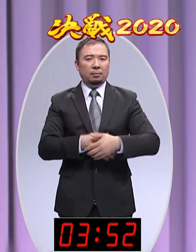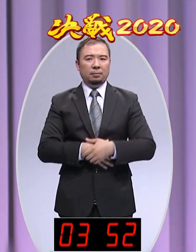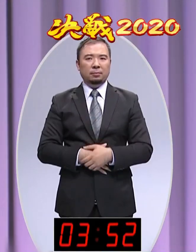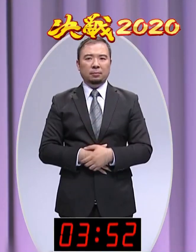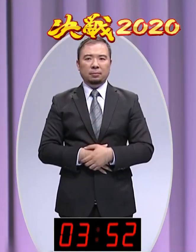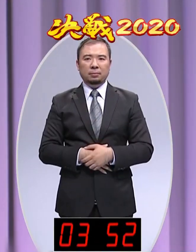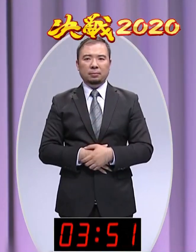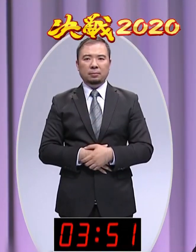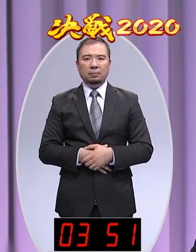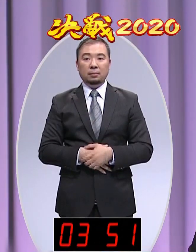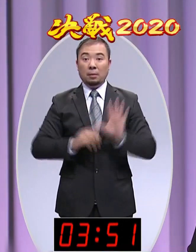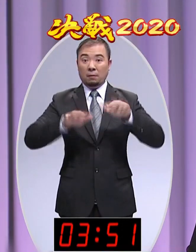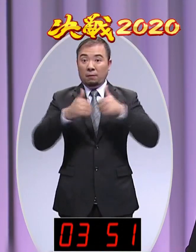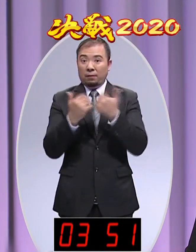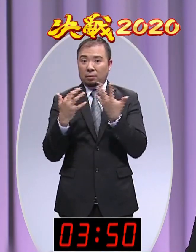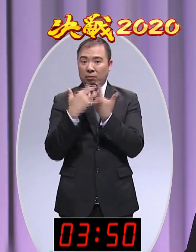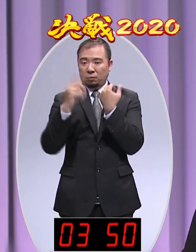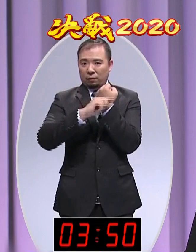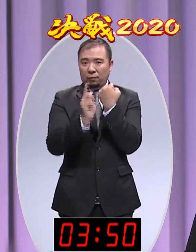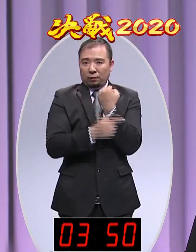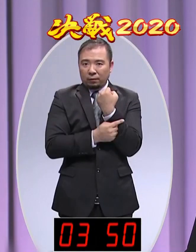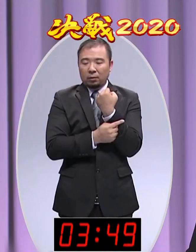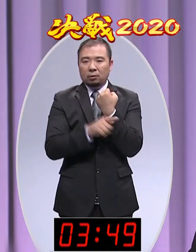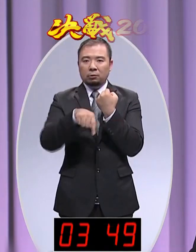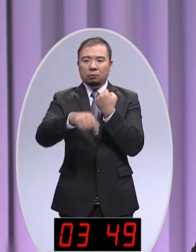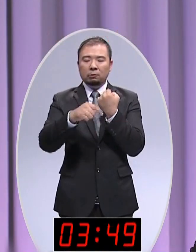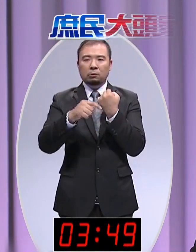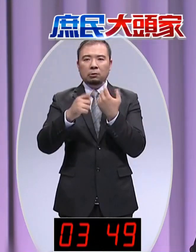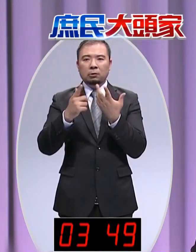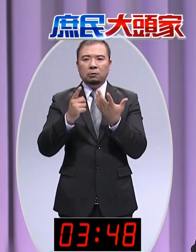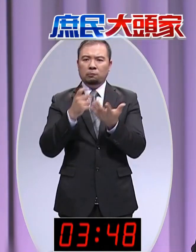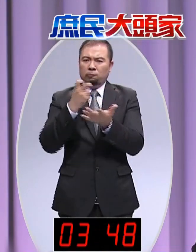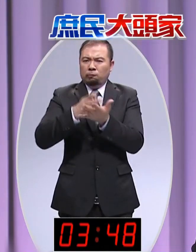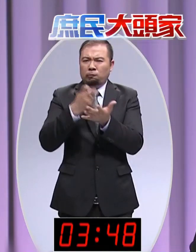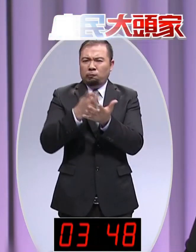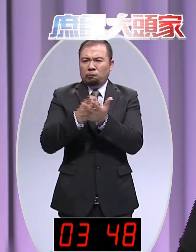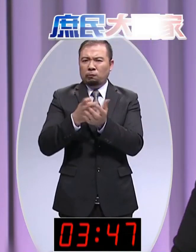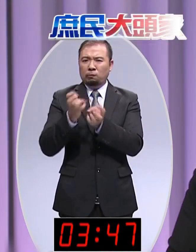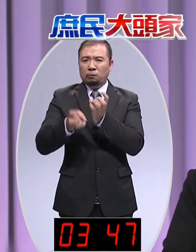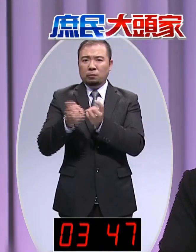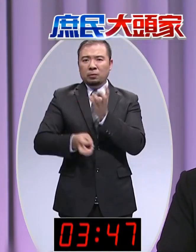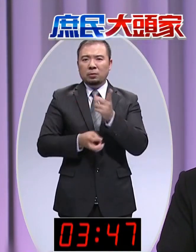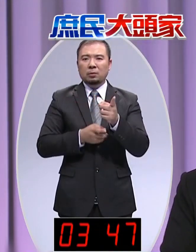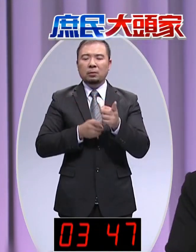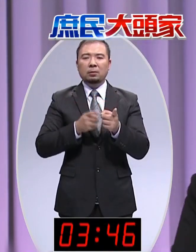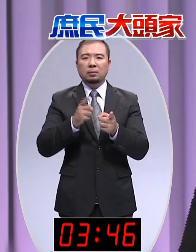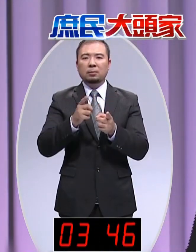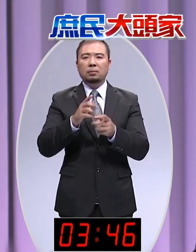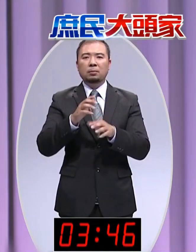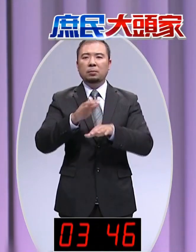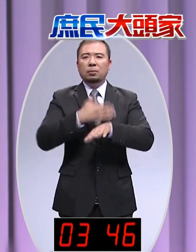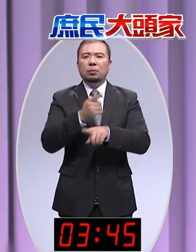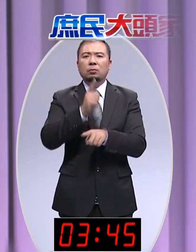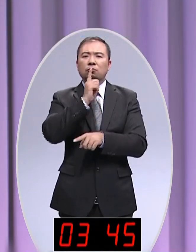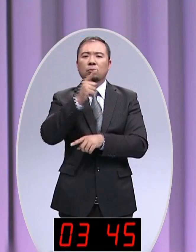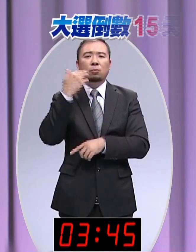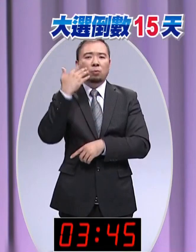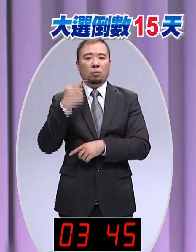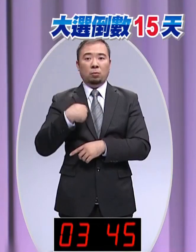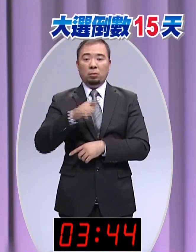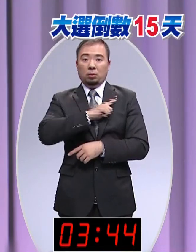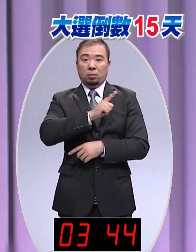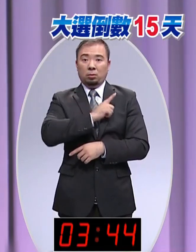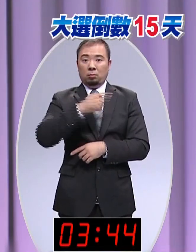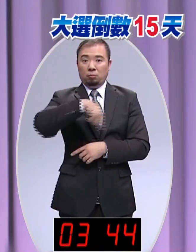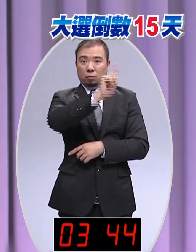反渗透法是一部严谨的法律，它不会让一般的人民因为两岸的正常的交流而受到影